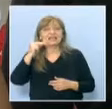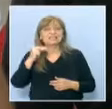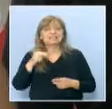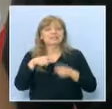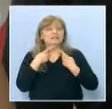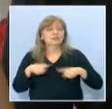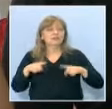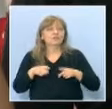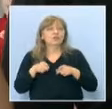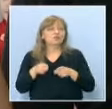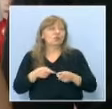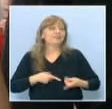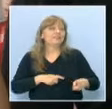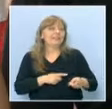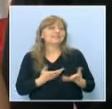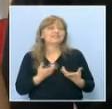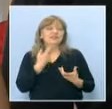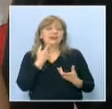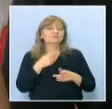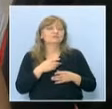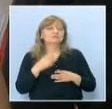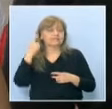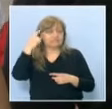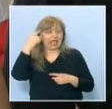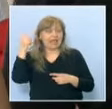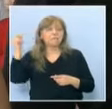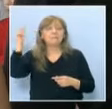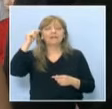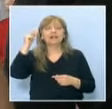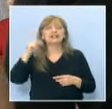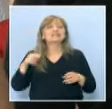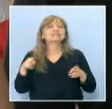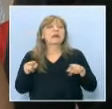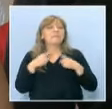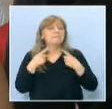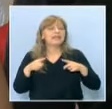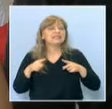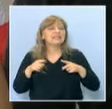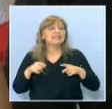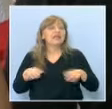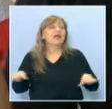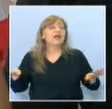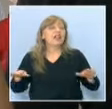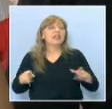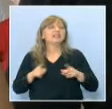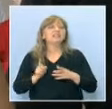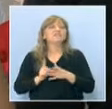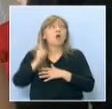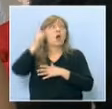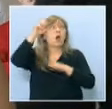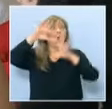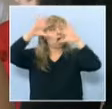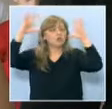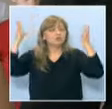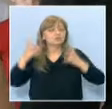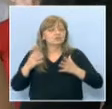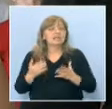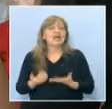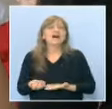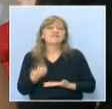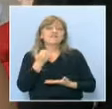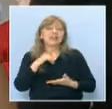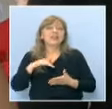ниво. Знаеме, българска песен лети в космоса и като цяло от ранна